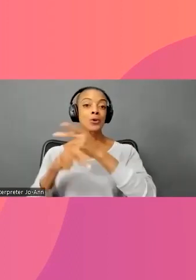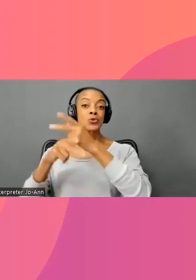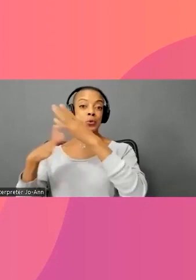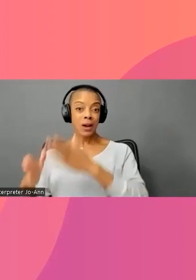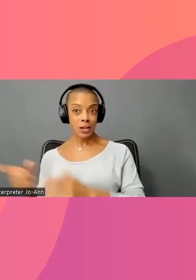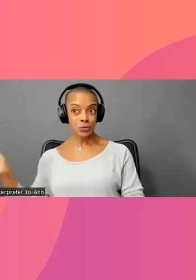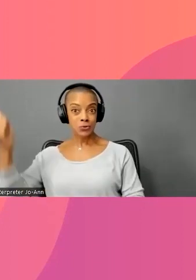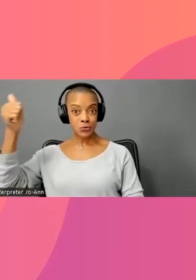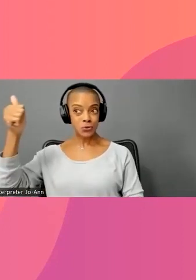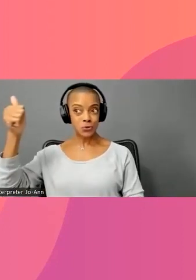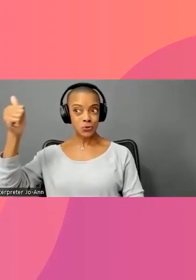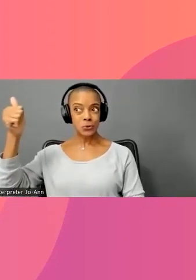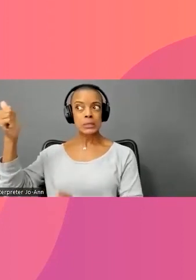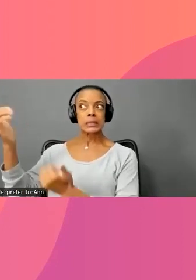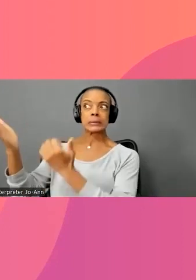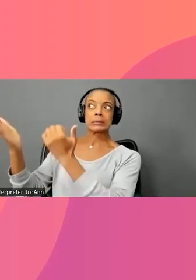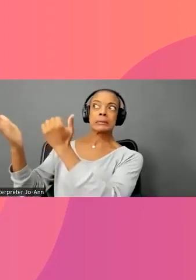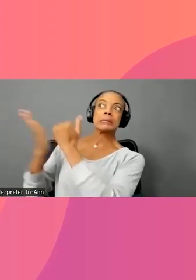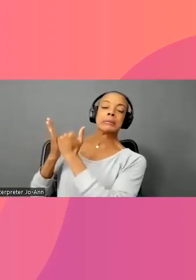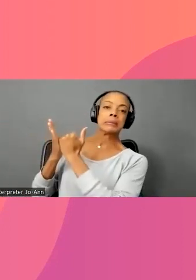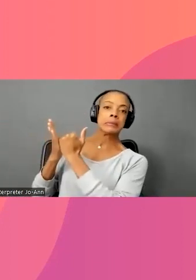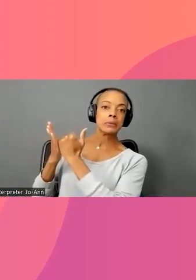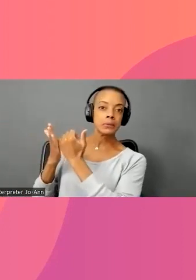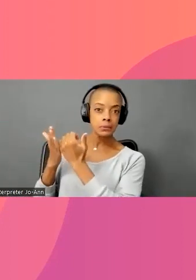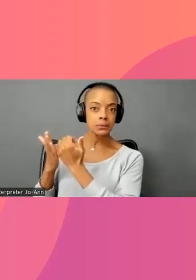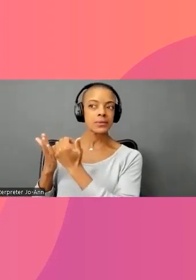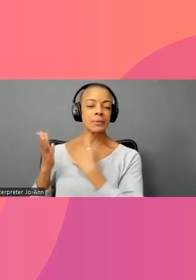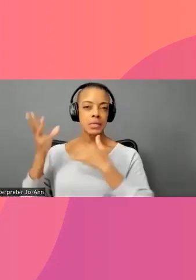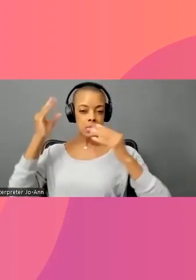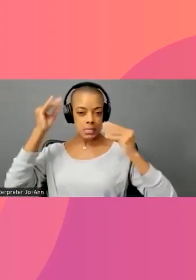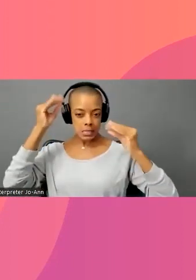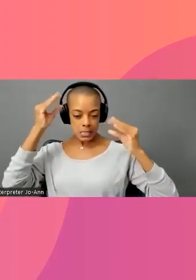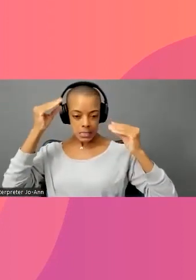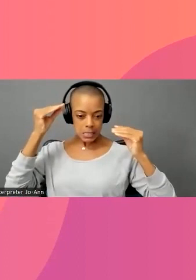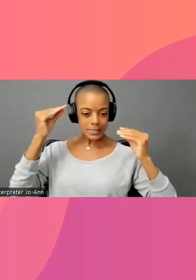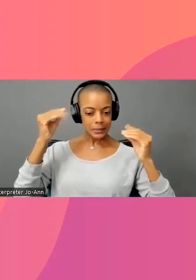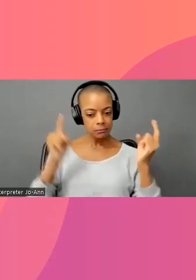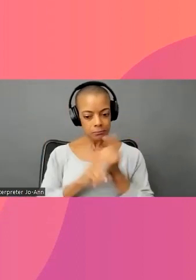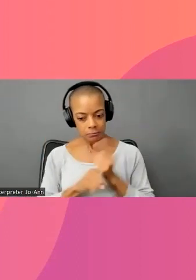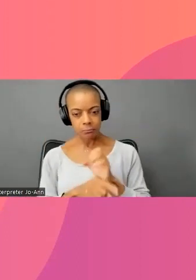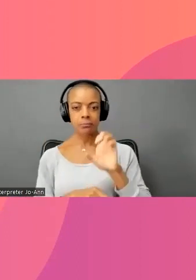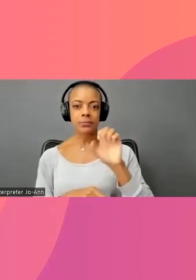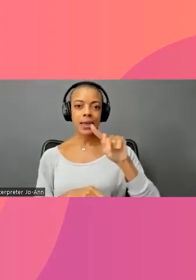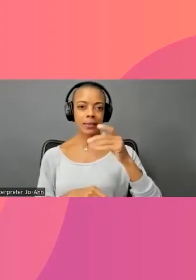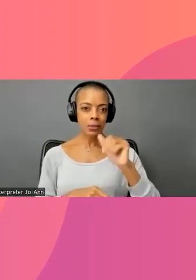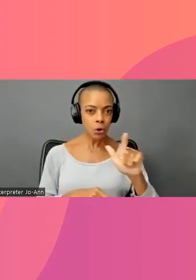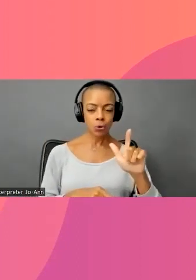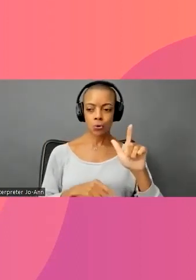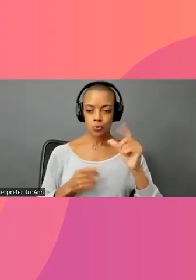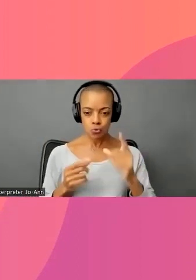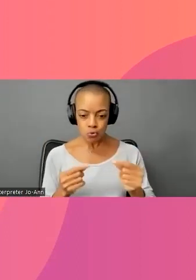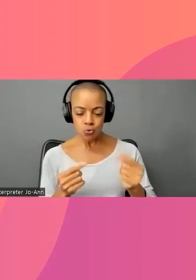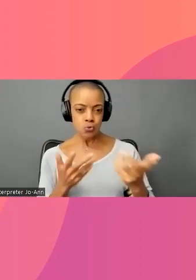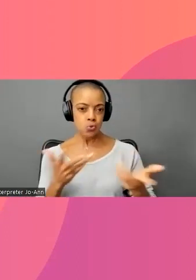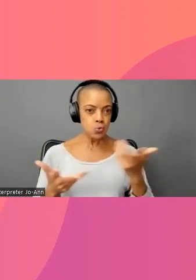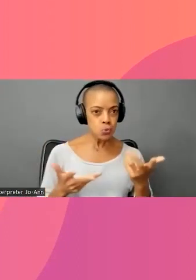ce que ma superviseure et le comité ont fait pour m'aider, c'est de travailler à travers ces